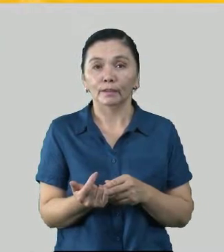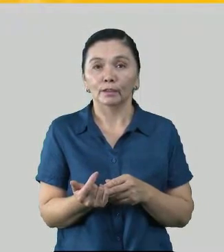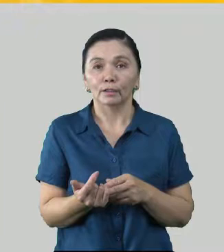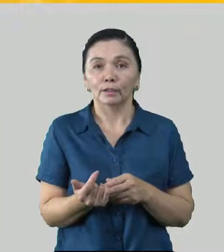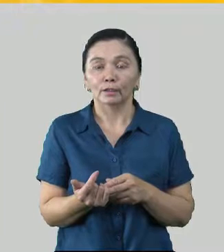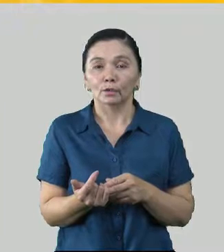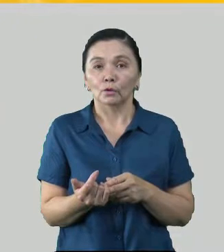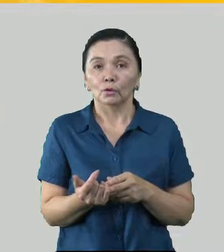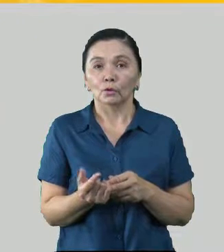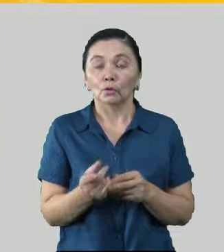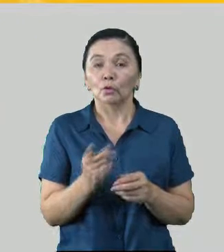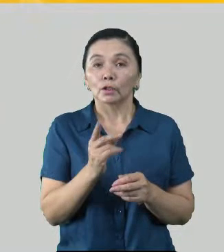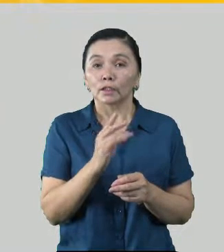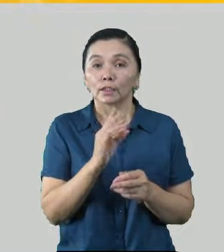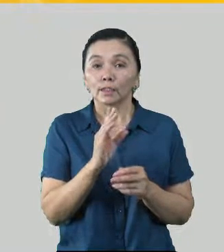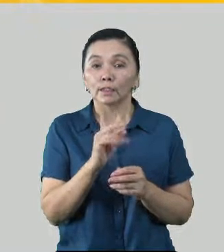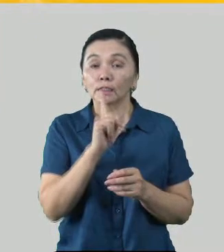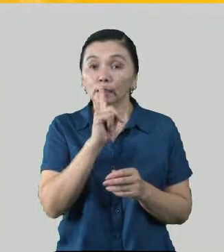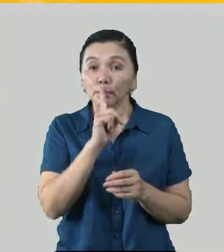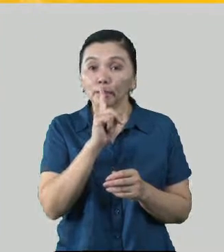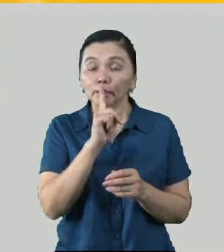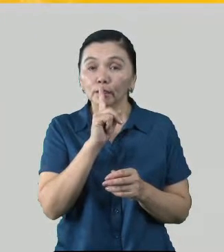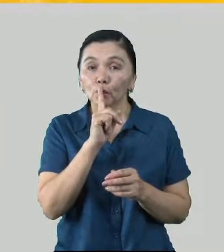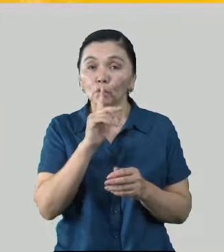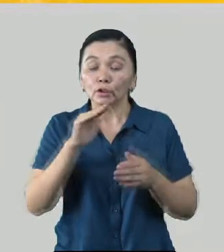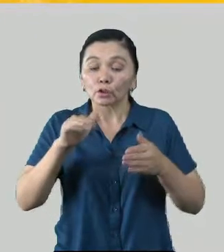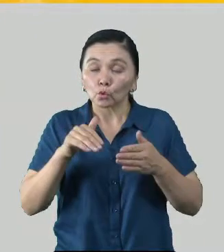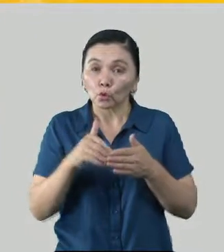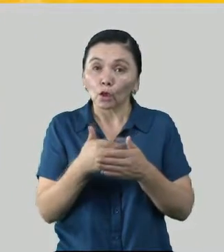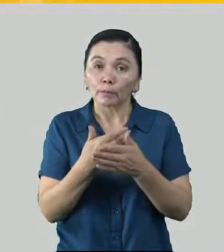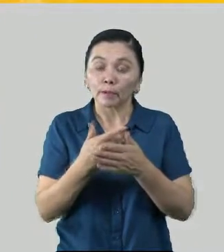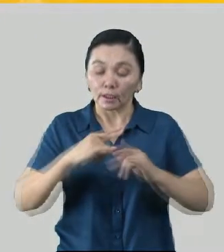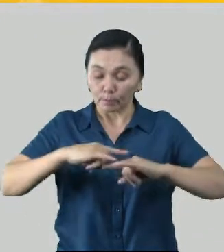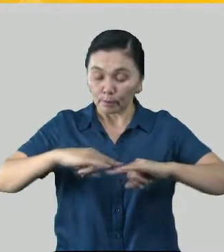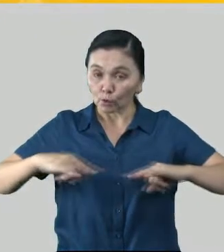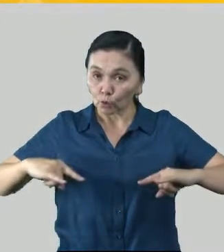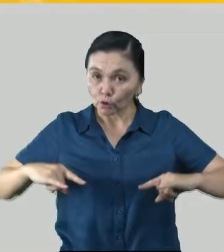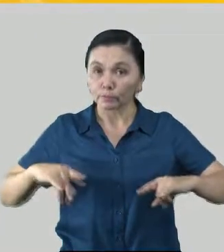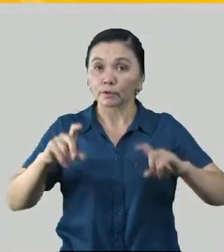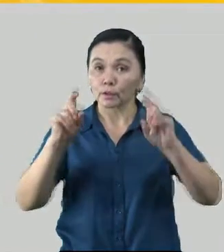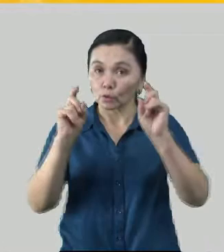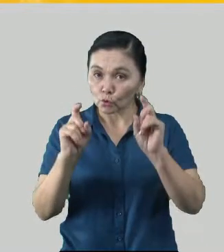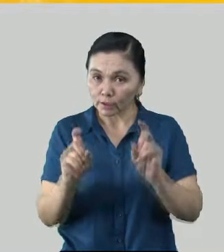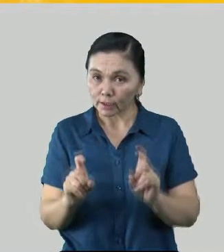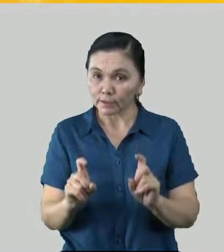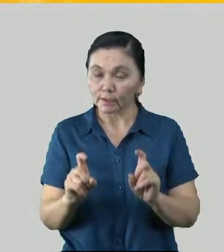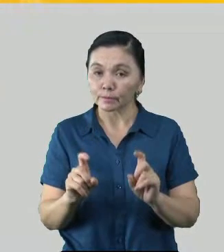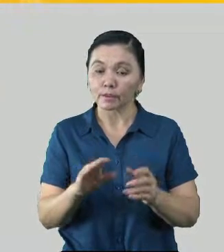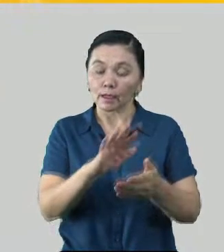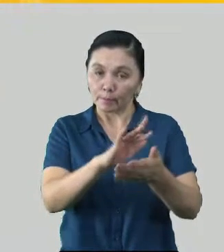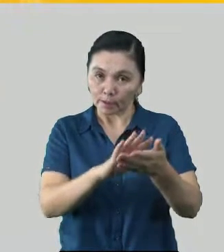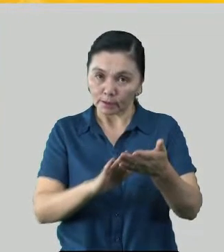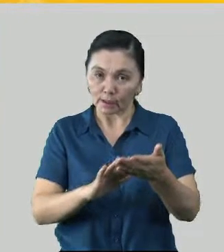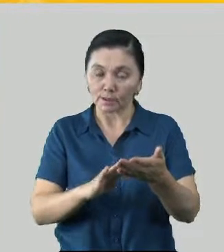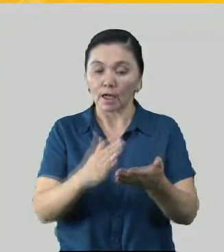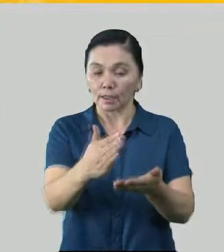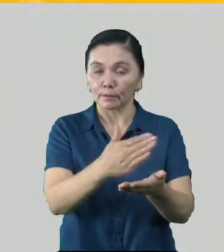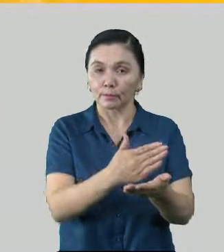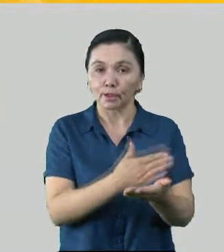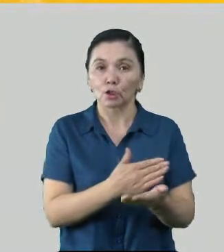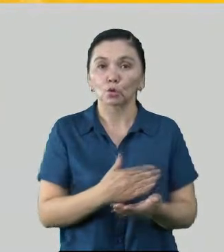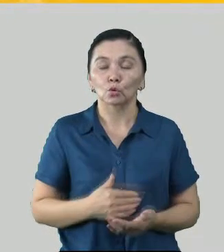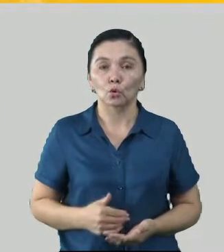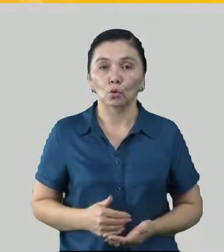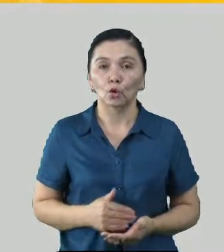И потихонечку опять подходим к столу. Садимся, продолжаем наш